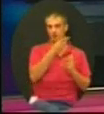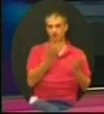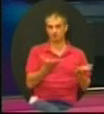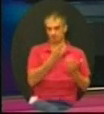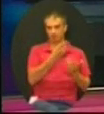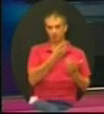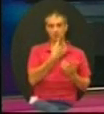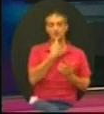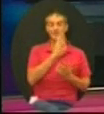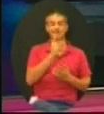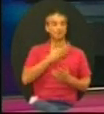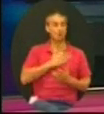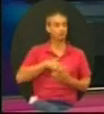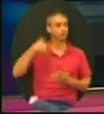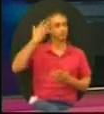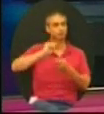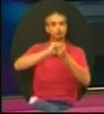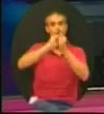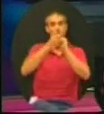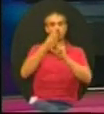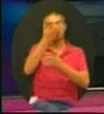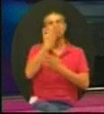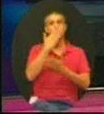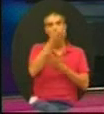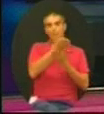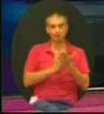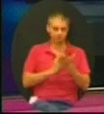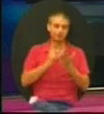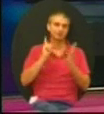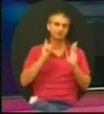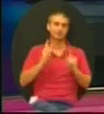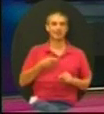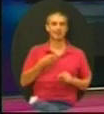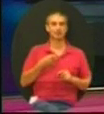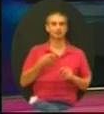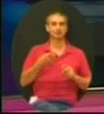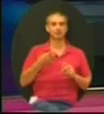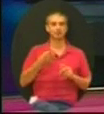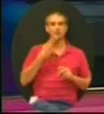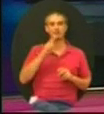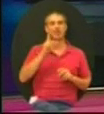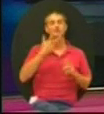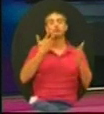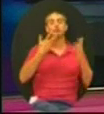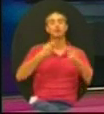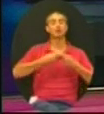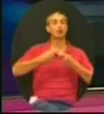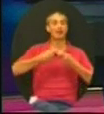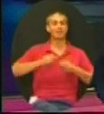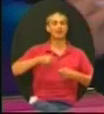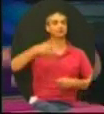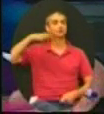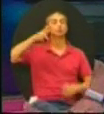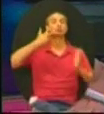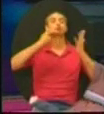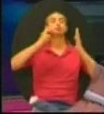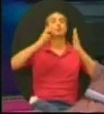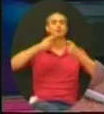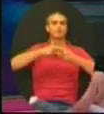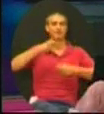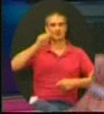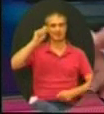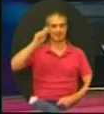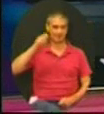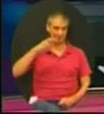נכון. שקובע שאם ירצו לחולל שינוי ולחלק את ירושלים, יהיה מתחייב שהכנסת תצביע על כך ברוב של 80 חברי